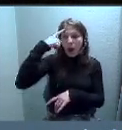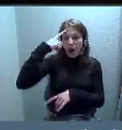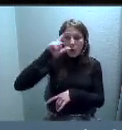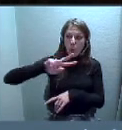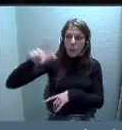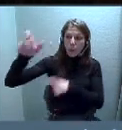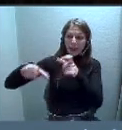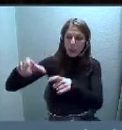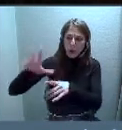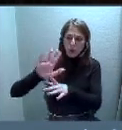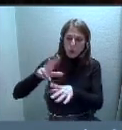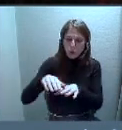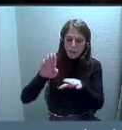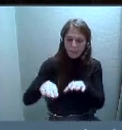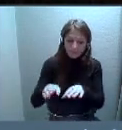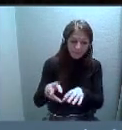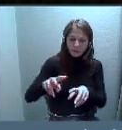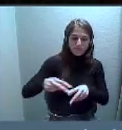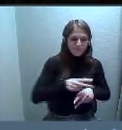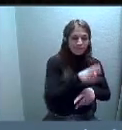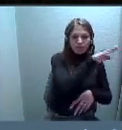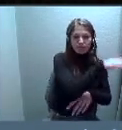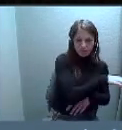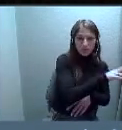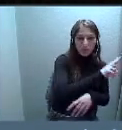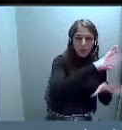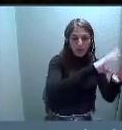Voilà. Merci.